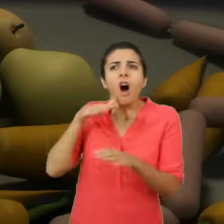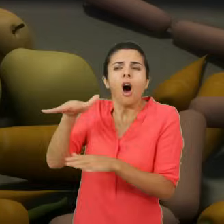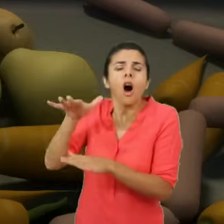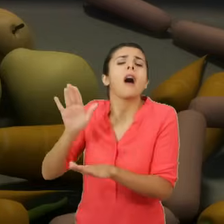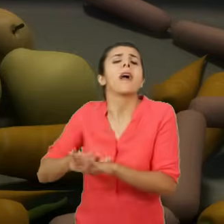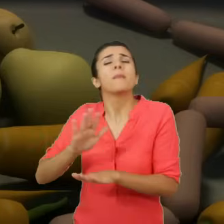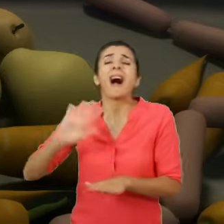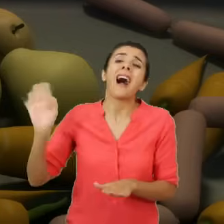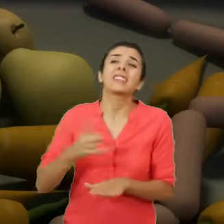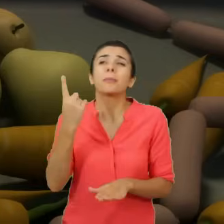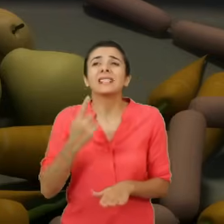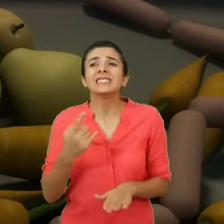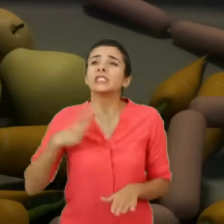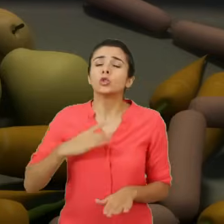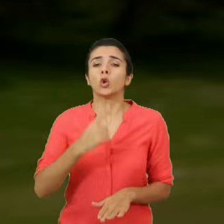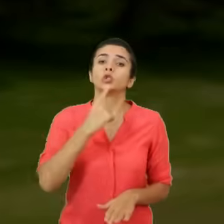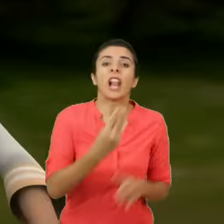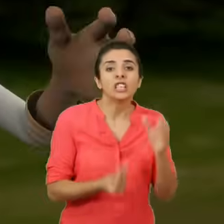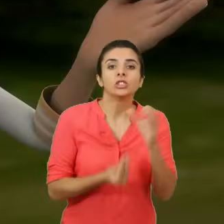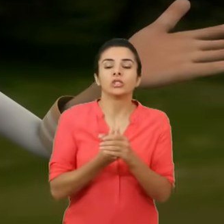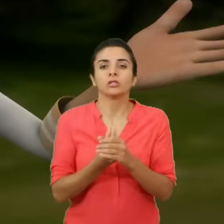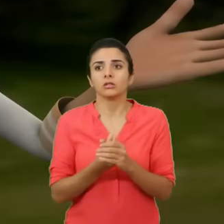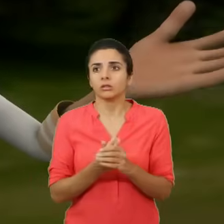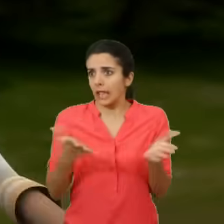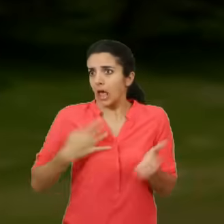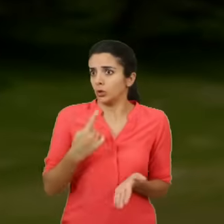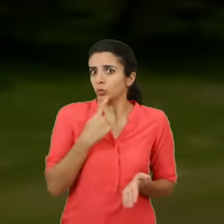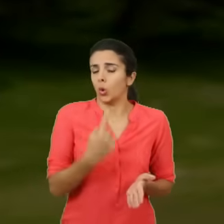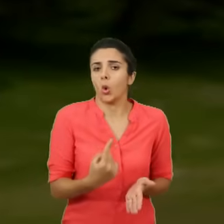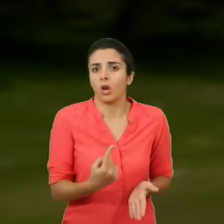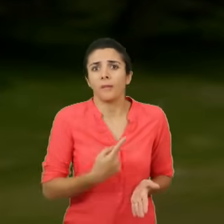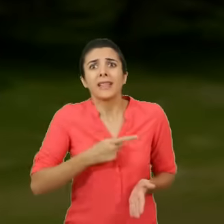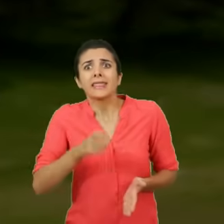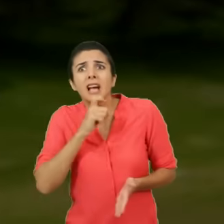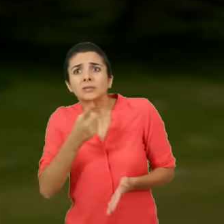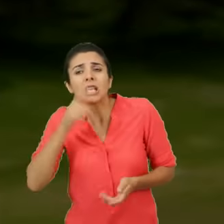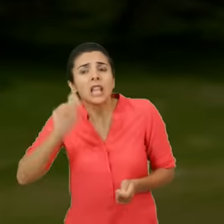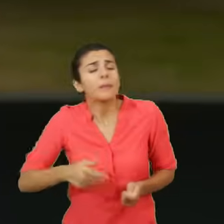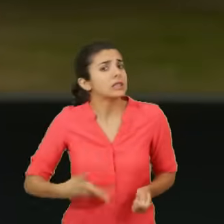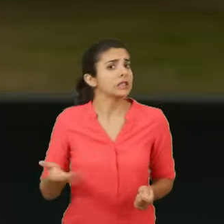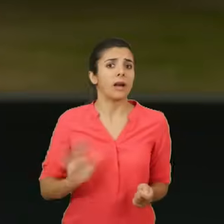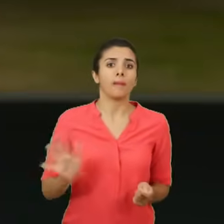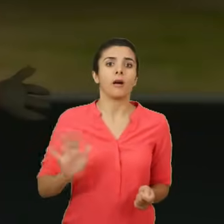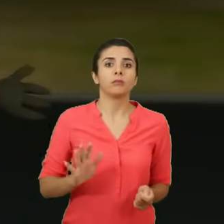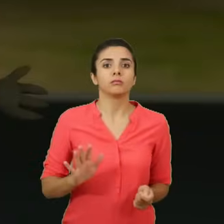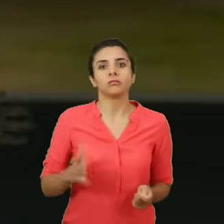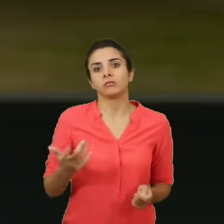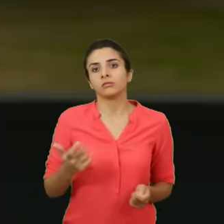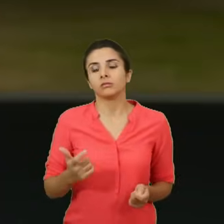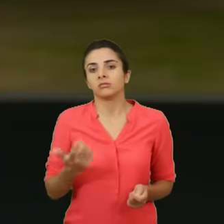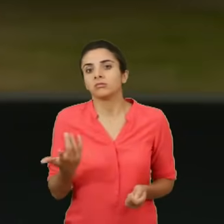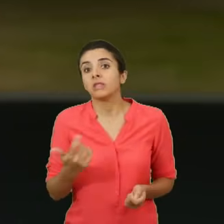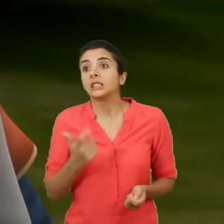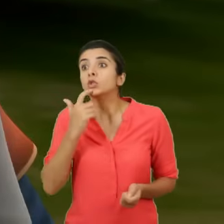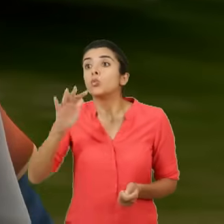Hadi Keloğlan, bir dilek daha dile. Ne dileyim? Yanlış bir şey yapmayayım. Çağır büyükleri de